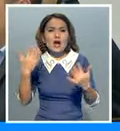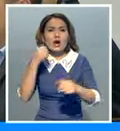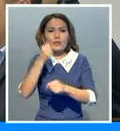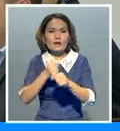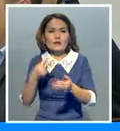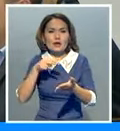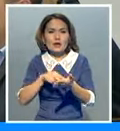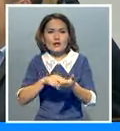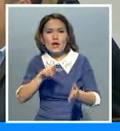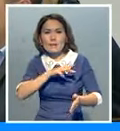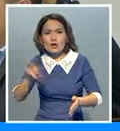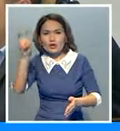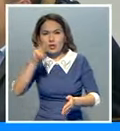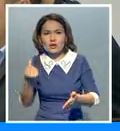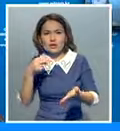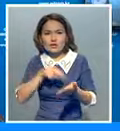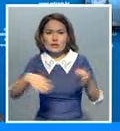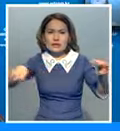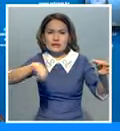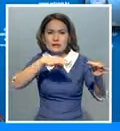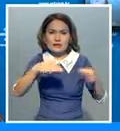скрипканың құны миллион долларға жуықтайды.